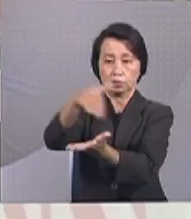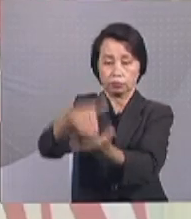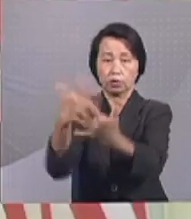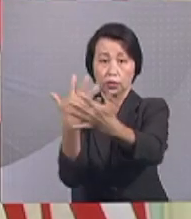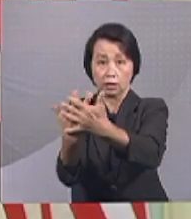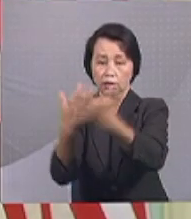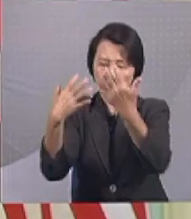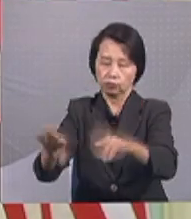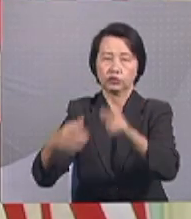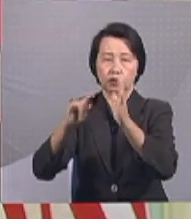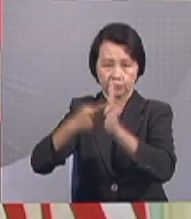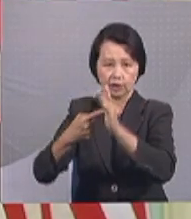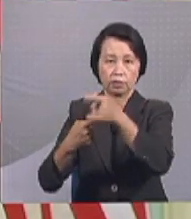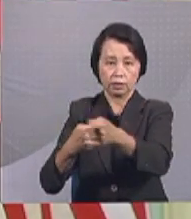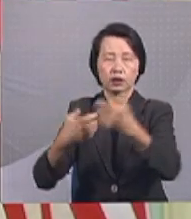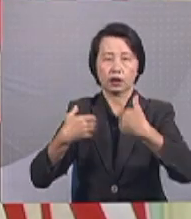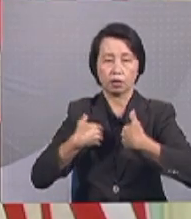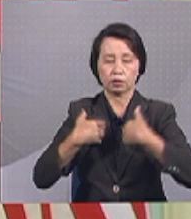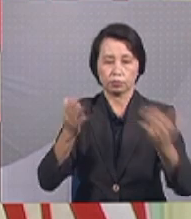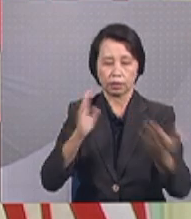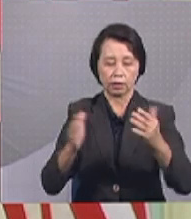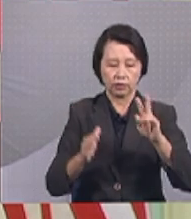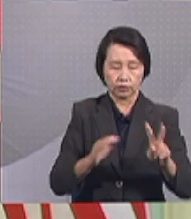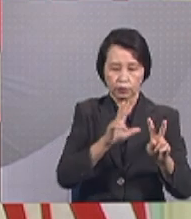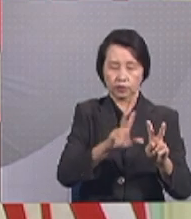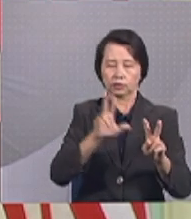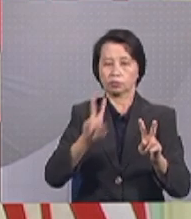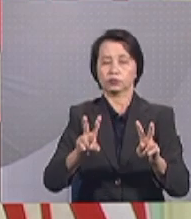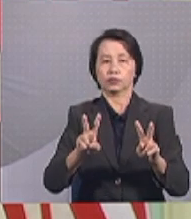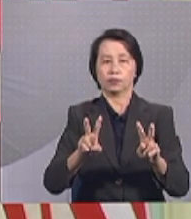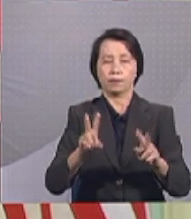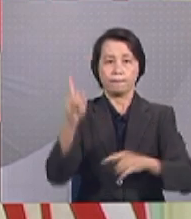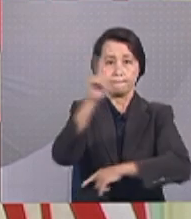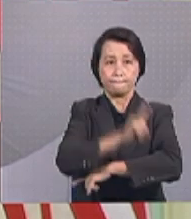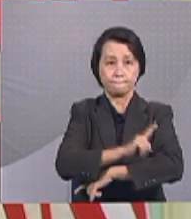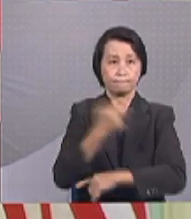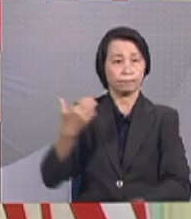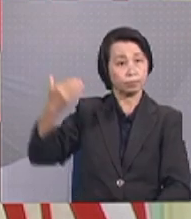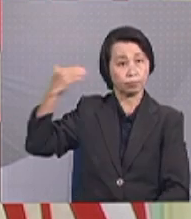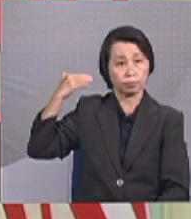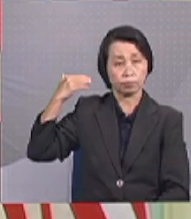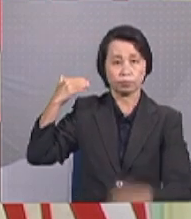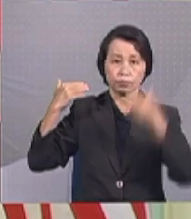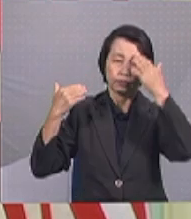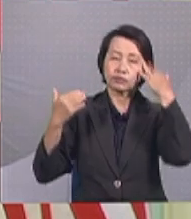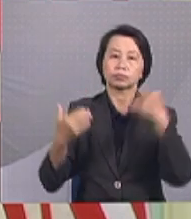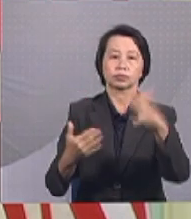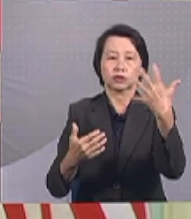kuarantin telah beroperasi berbanding 232 pada hari sebelumnya, yang mana